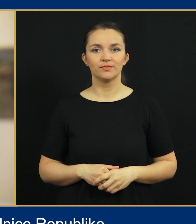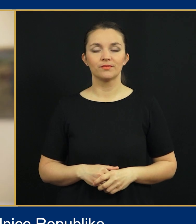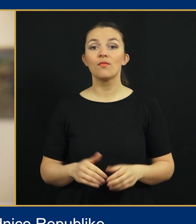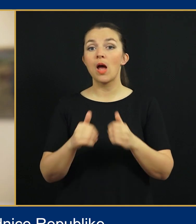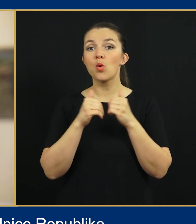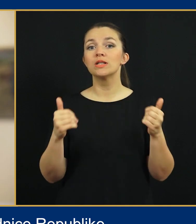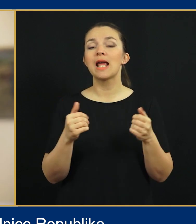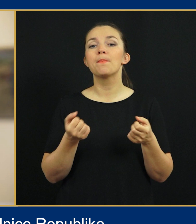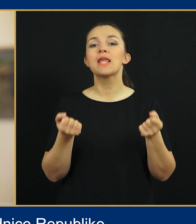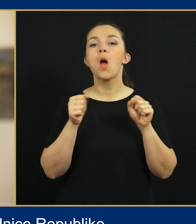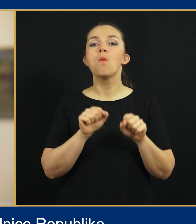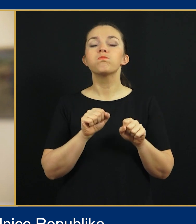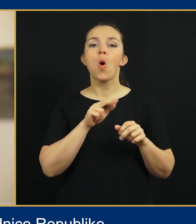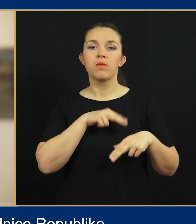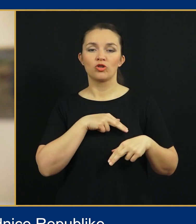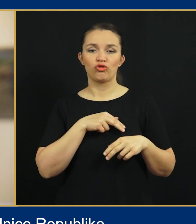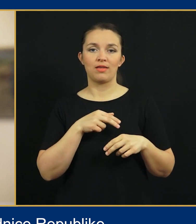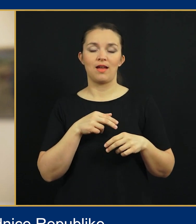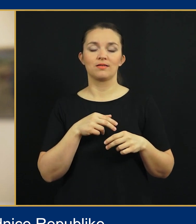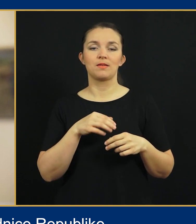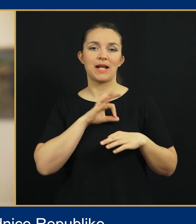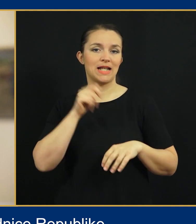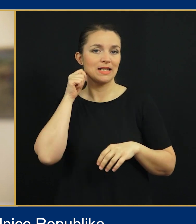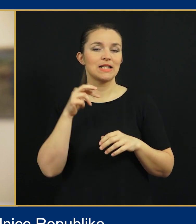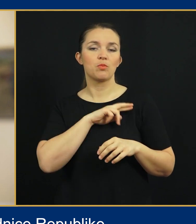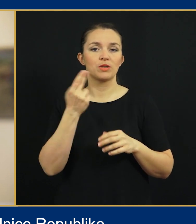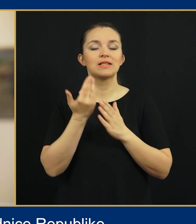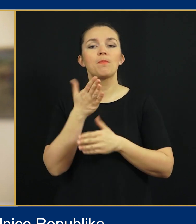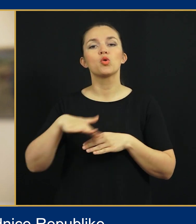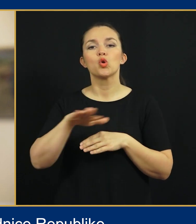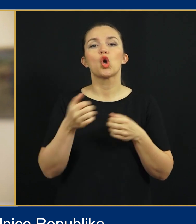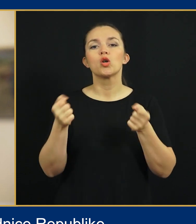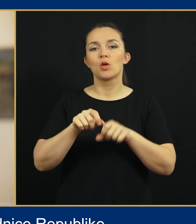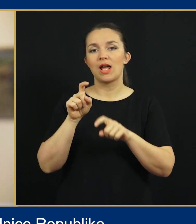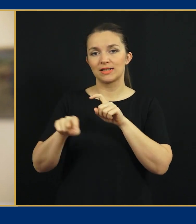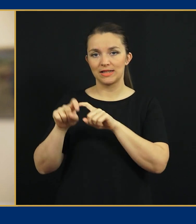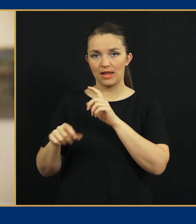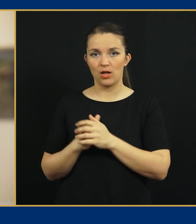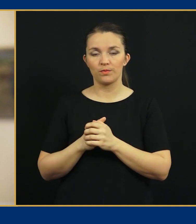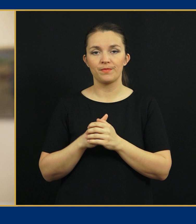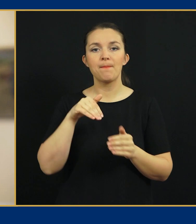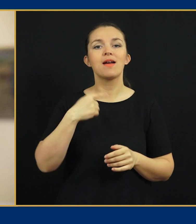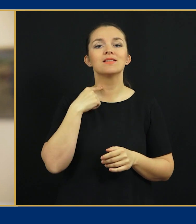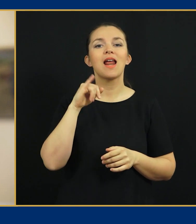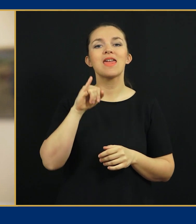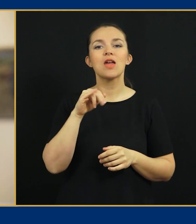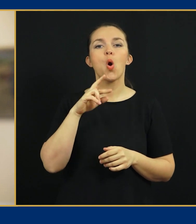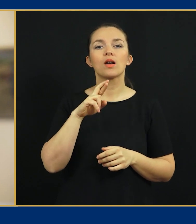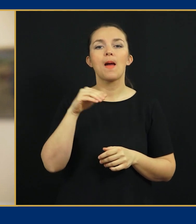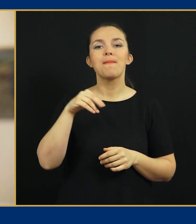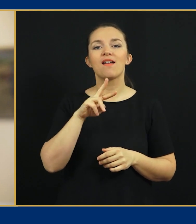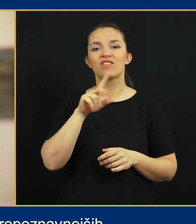Posebni pooblaščenec predsednice Republike Slovenije za področje gospodarskih zadev, magister Igor